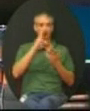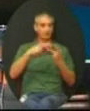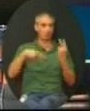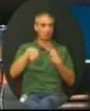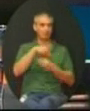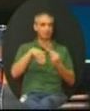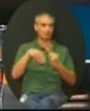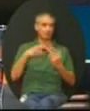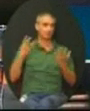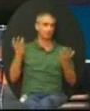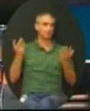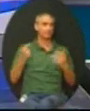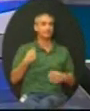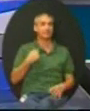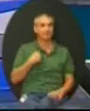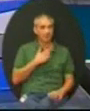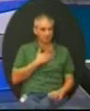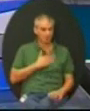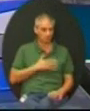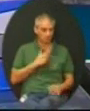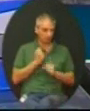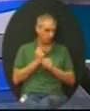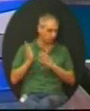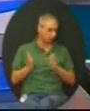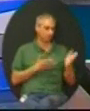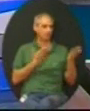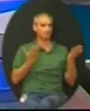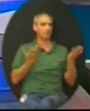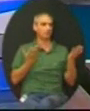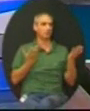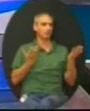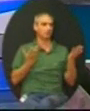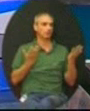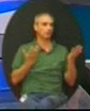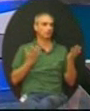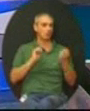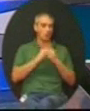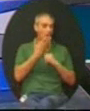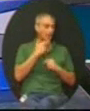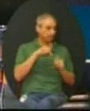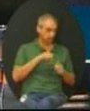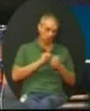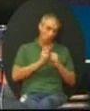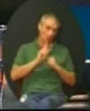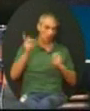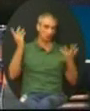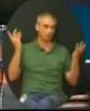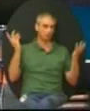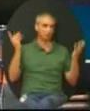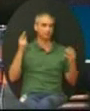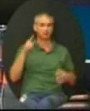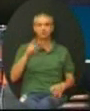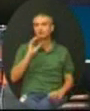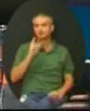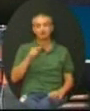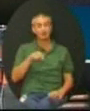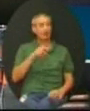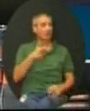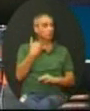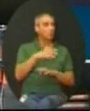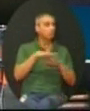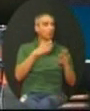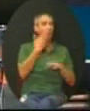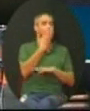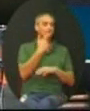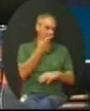מיני הסדרים, ואני רוצה לעשות שם סדר. או שמתייחס אליהם כמדינת ישראל, על זה אני מדבר. זה היום שטח מדינת ישראל,